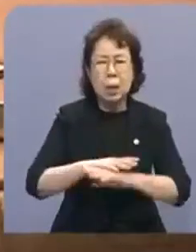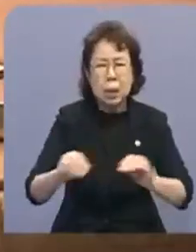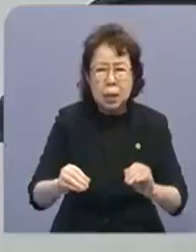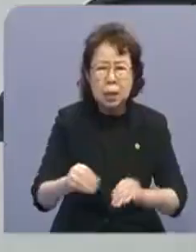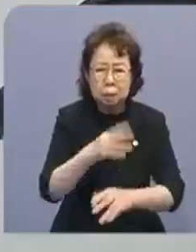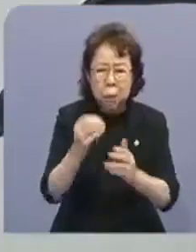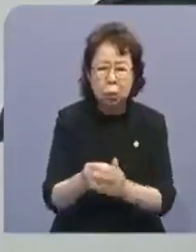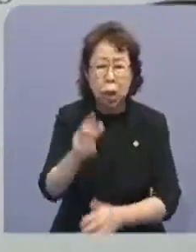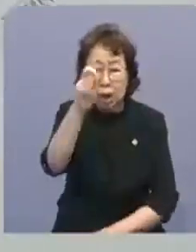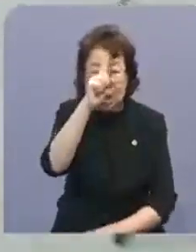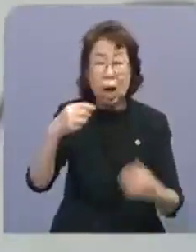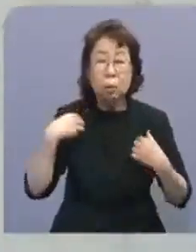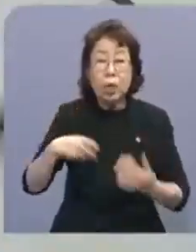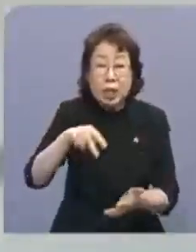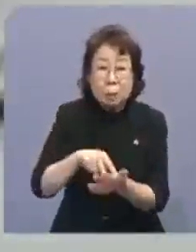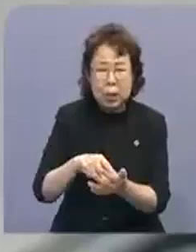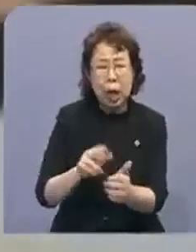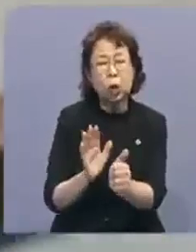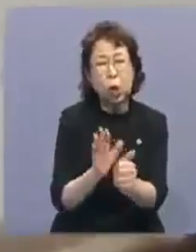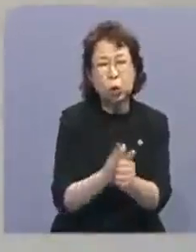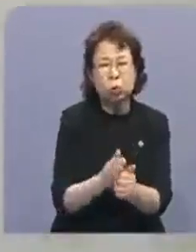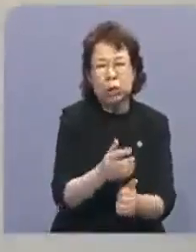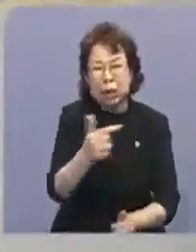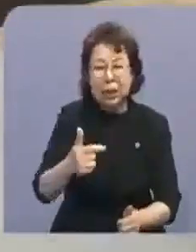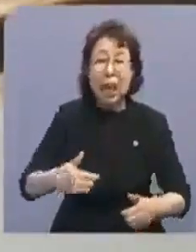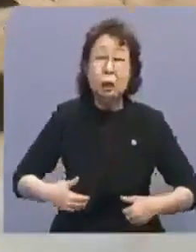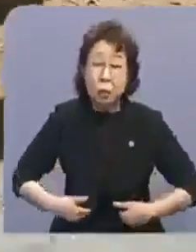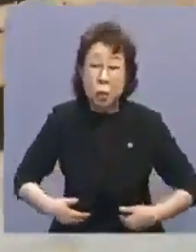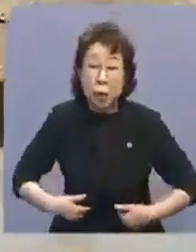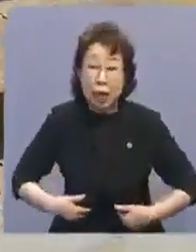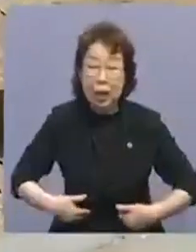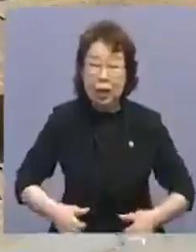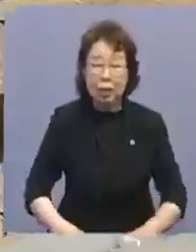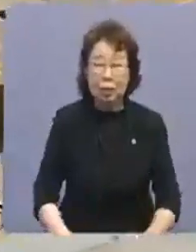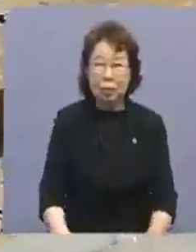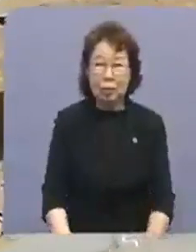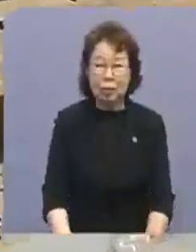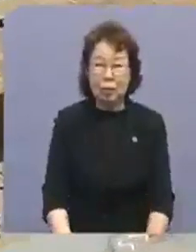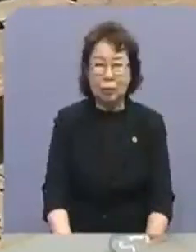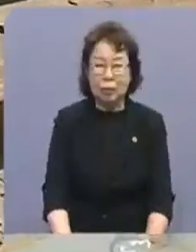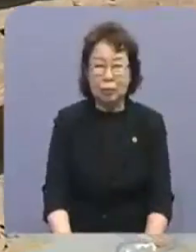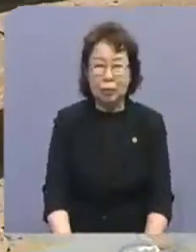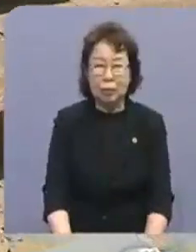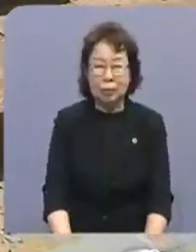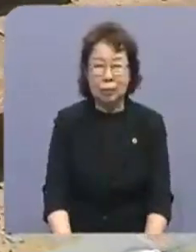차원의 효율적인 지원 작동이 될 것으로 보입니다. KBS 뉴스 김기혜입니다.